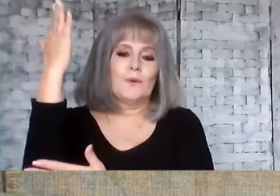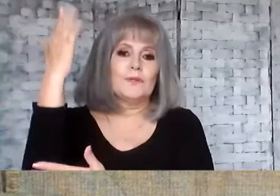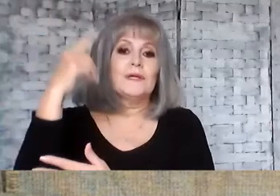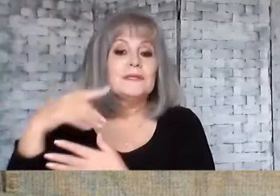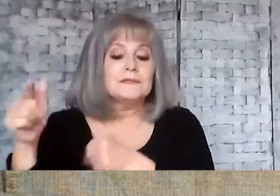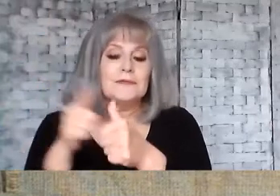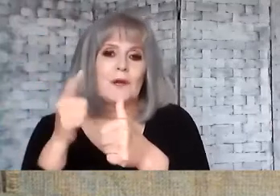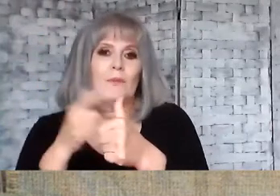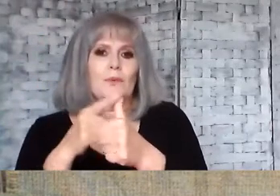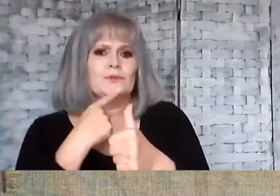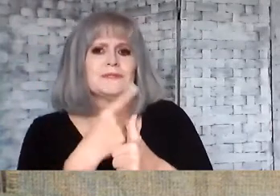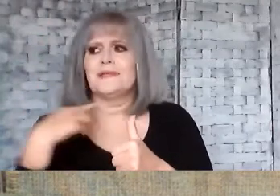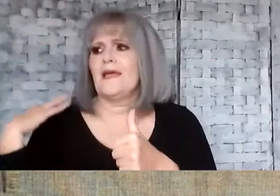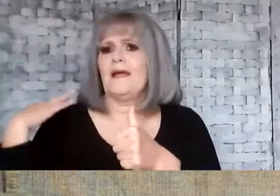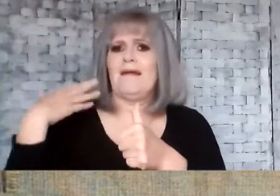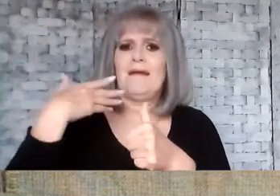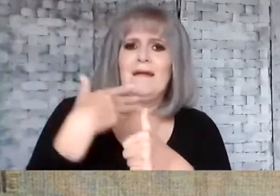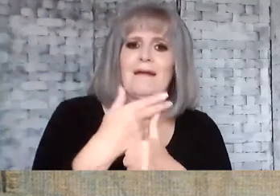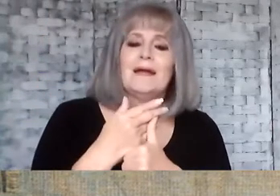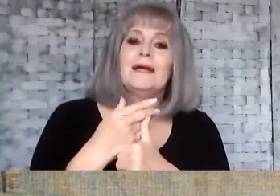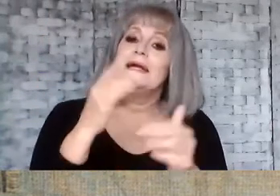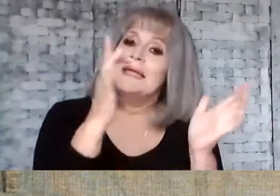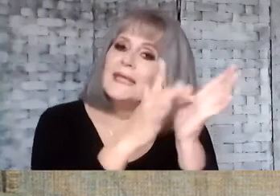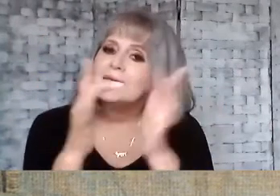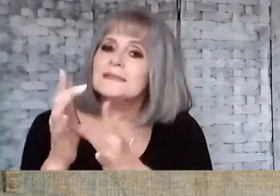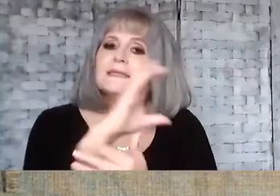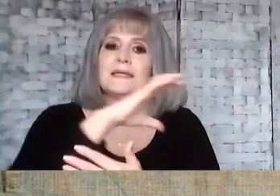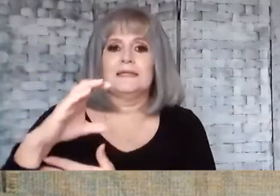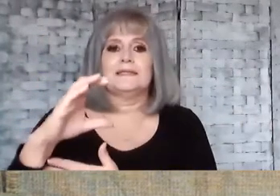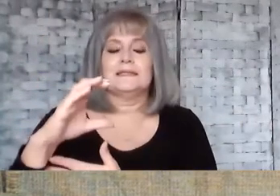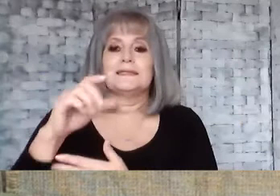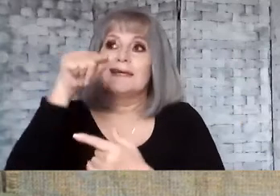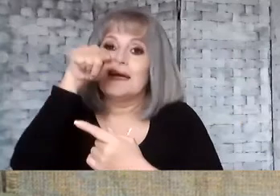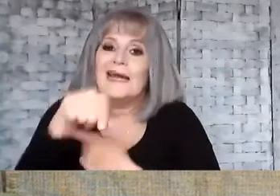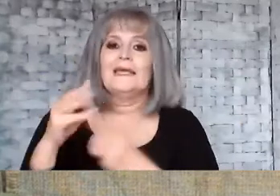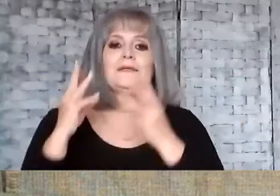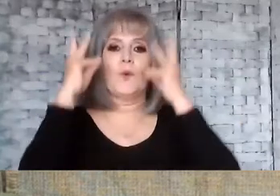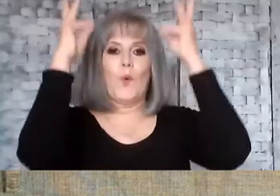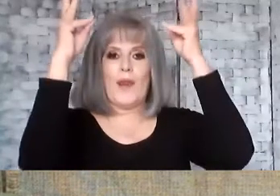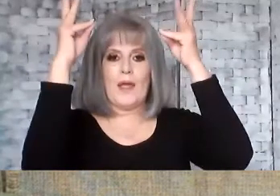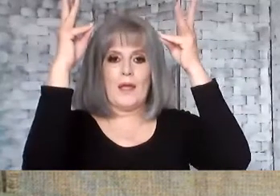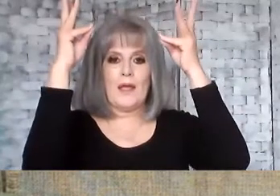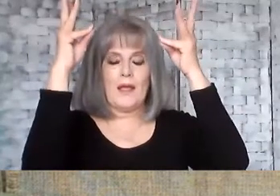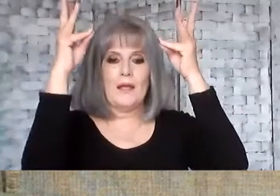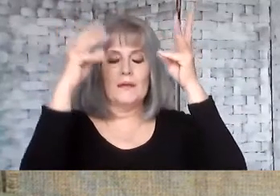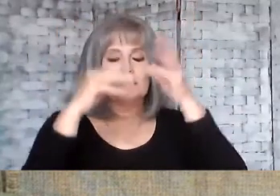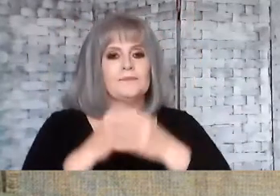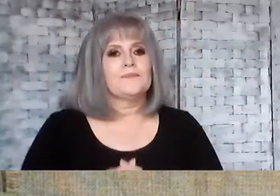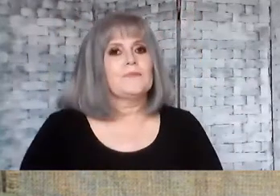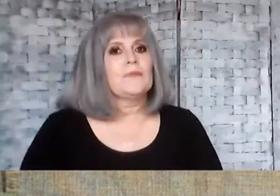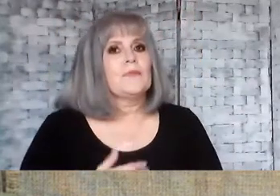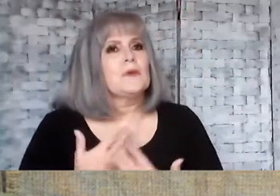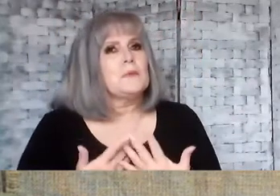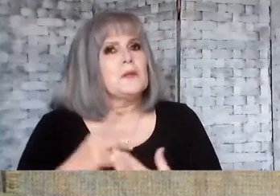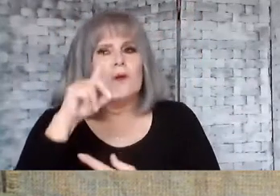sê, die evangelie verkondig hulle dat Jesus die Christus is. So as Jesus dan nou die koning is, kan